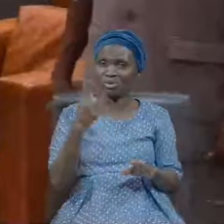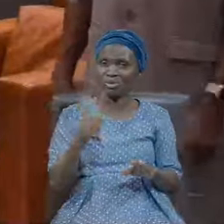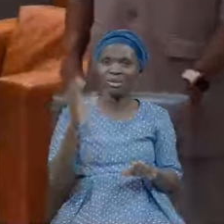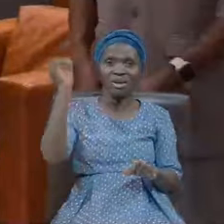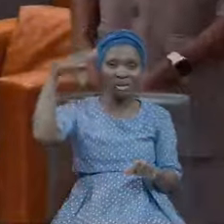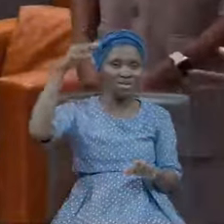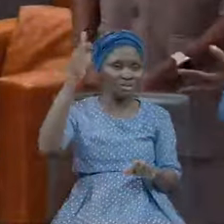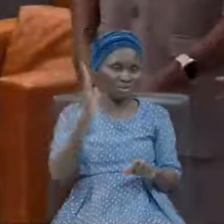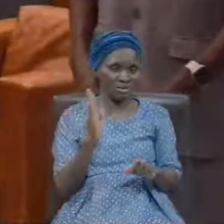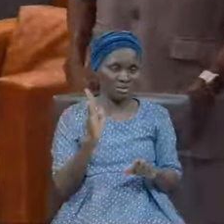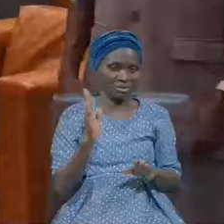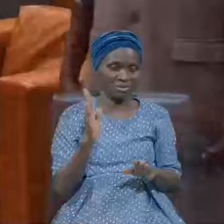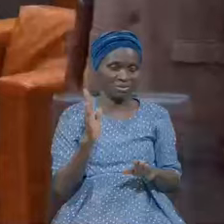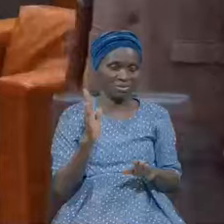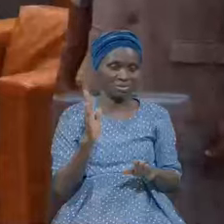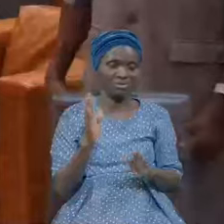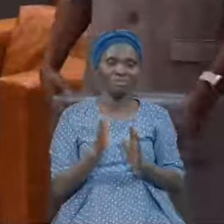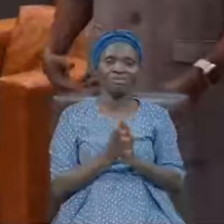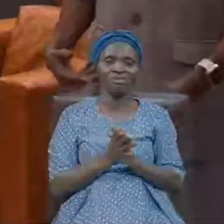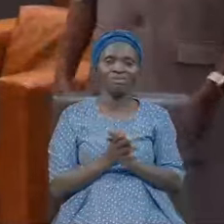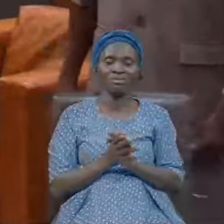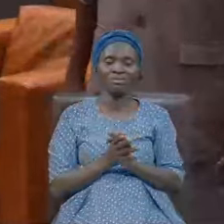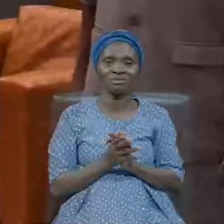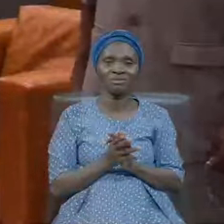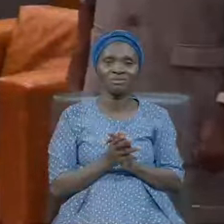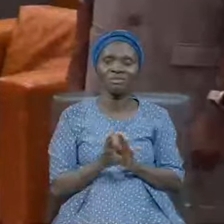N'abusez pas de la grâce de Dieu.